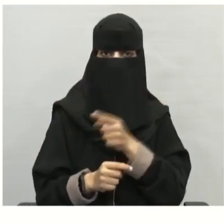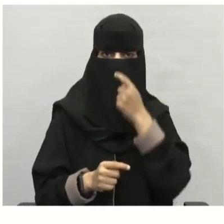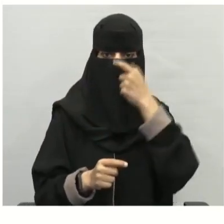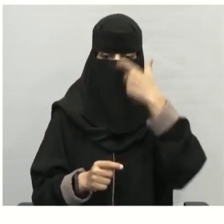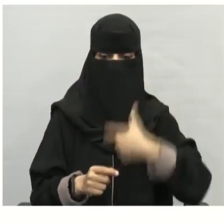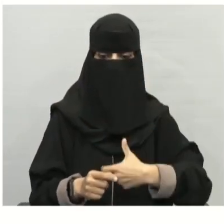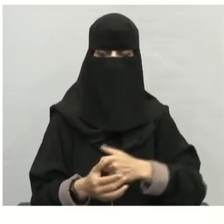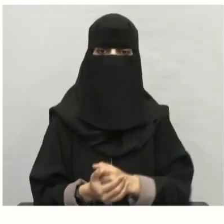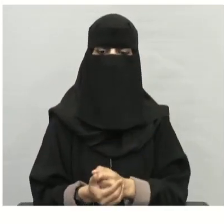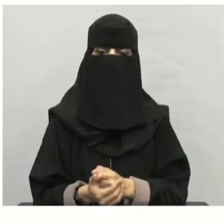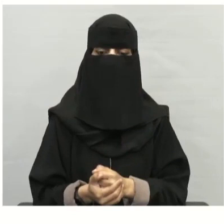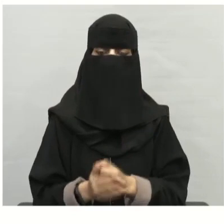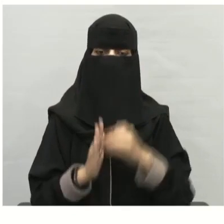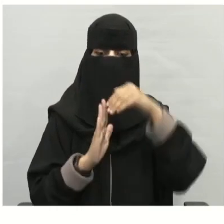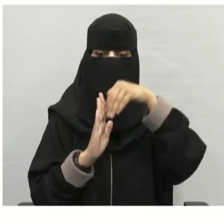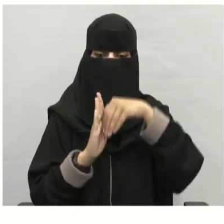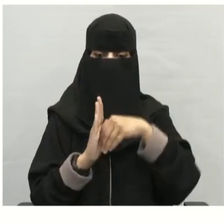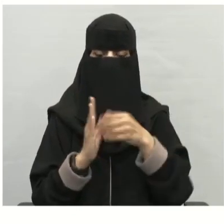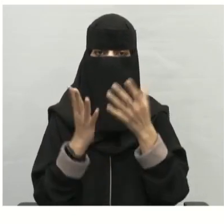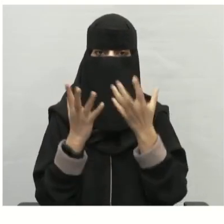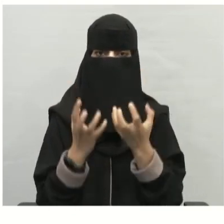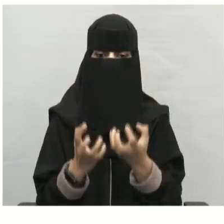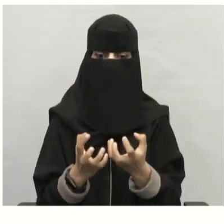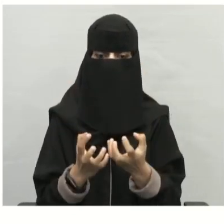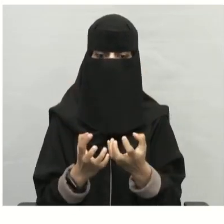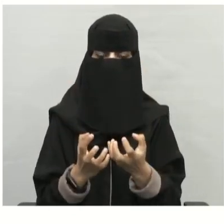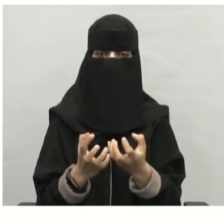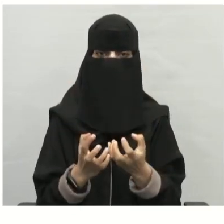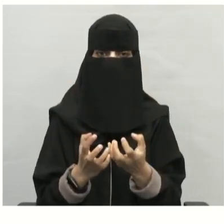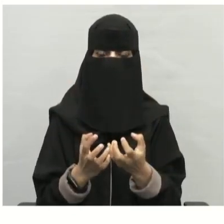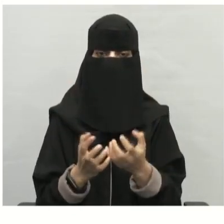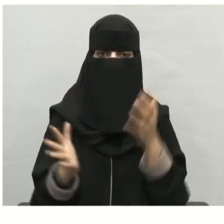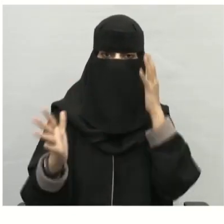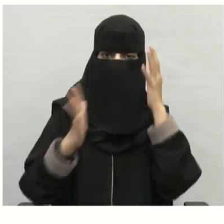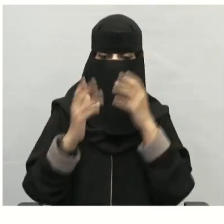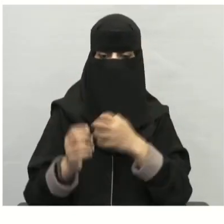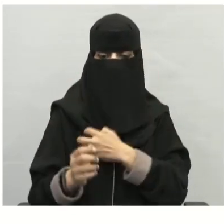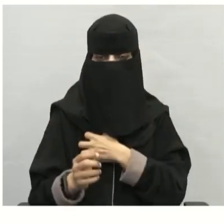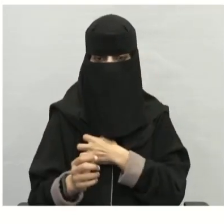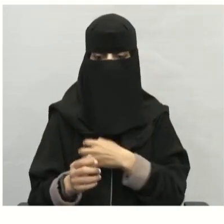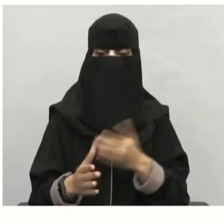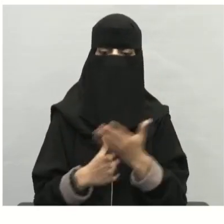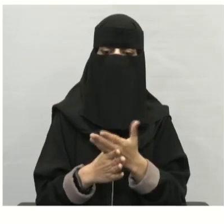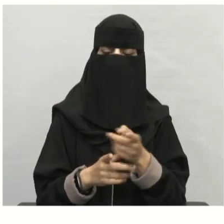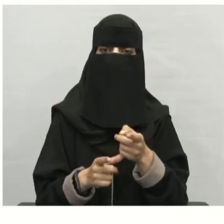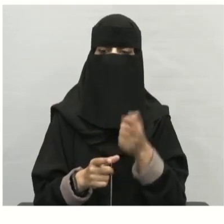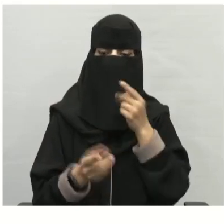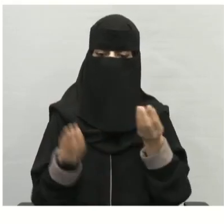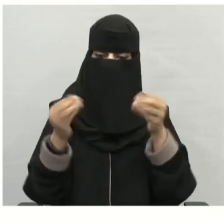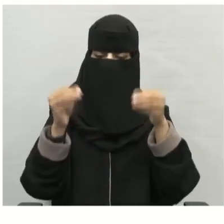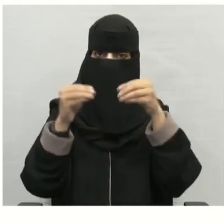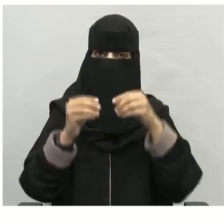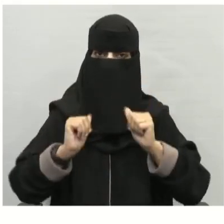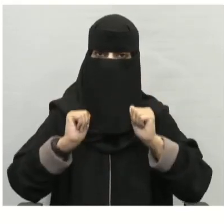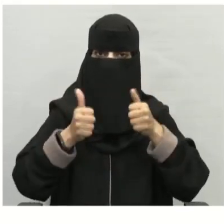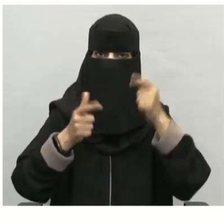بنفسك تخفض من اعراض القلق والاكتئاب تزيد من القدرات